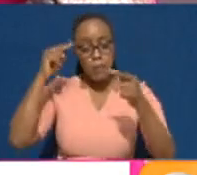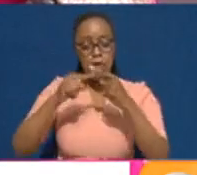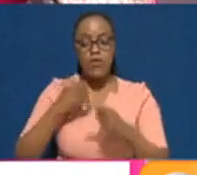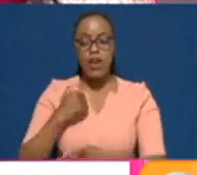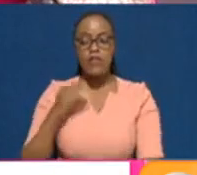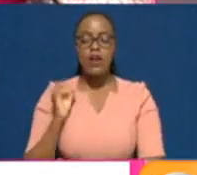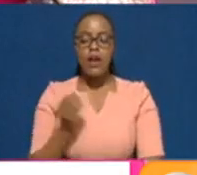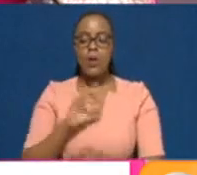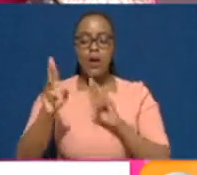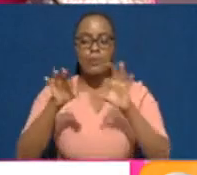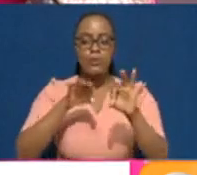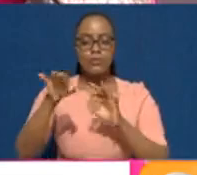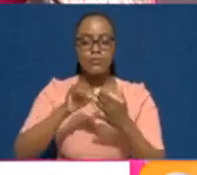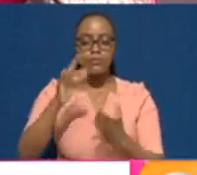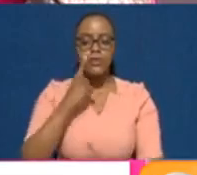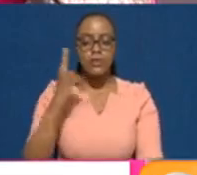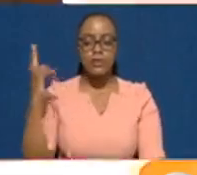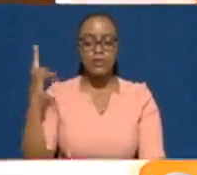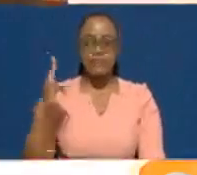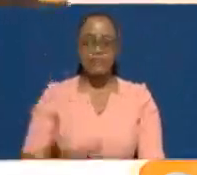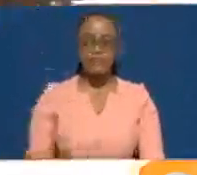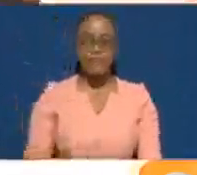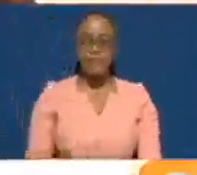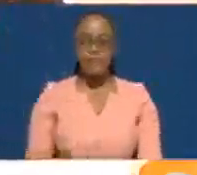Steven Leto na taarifa hiyo.